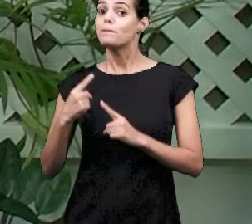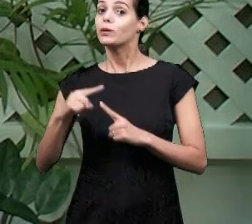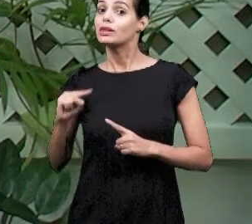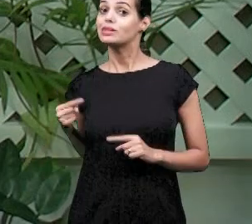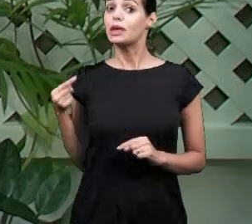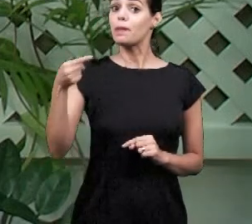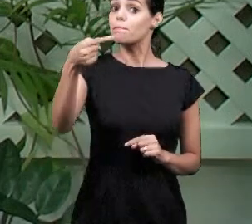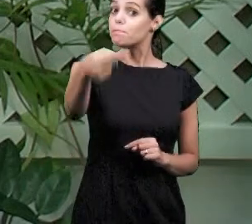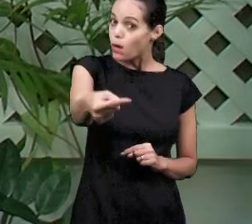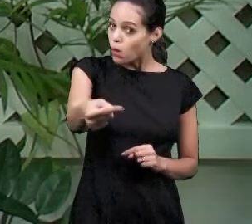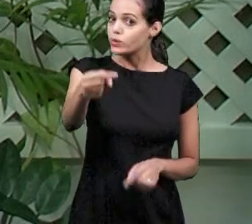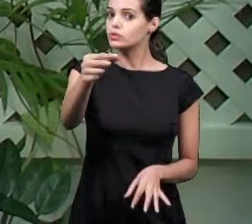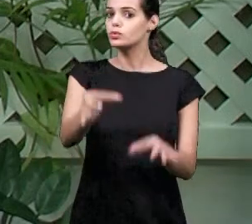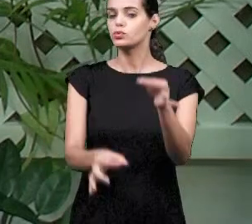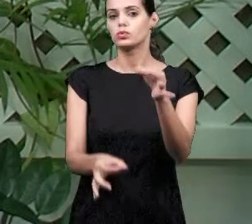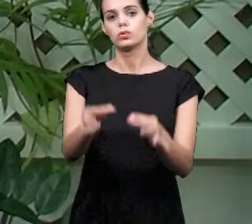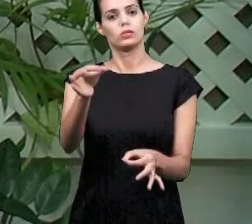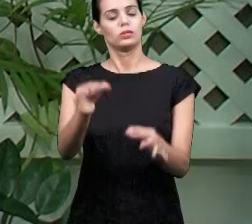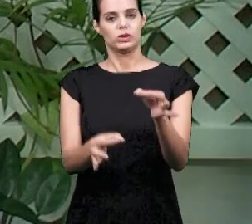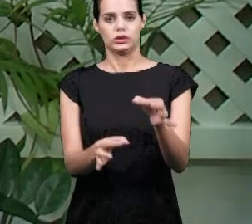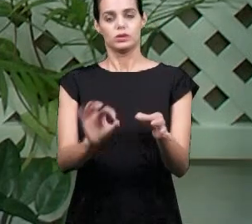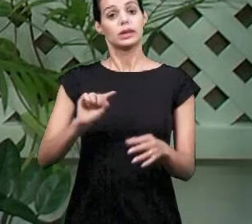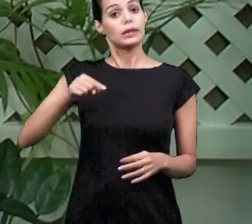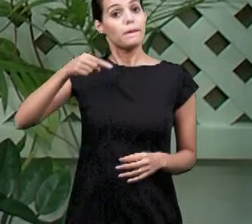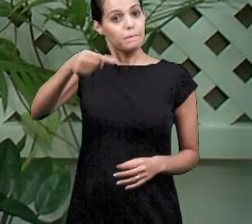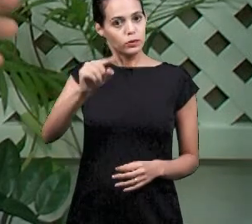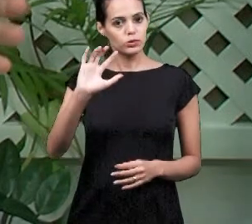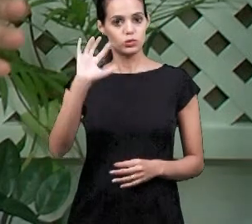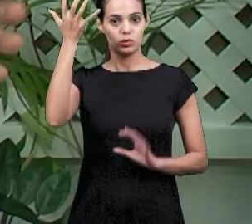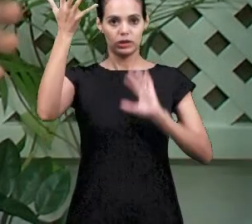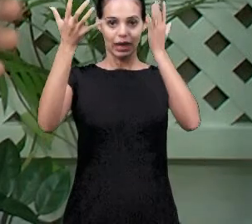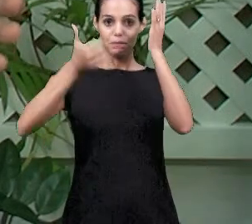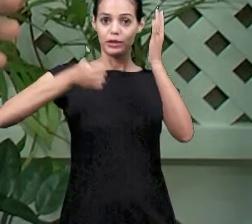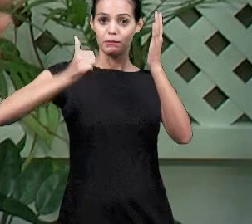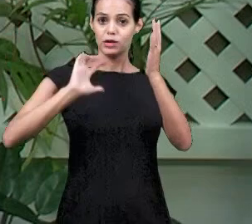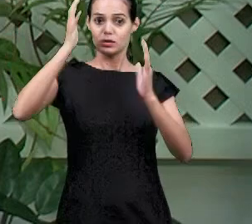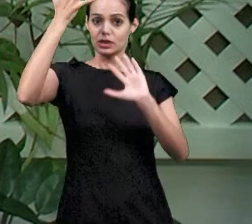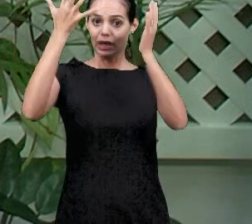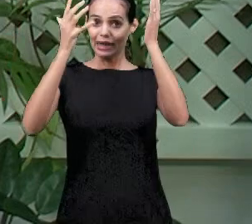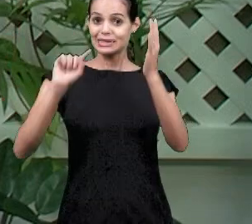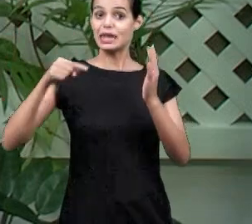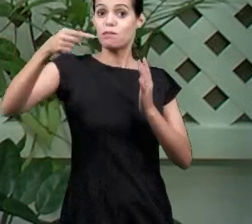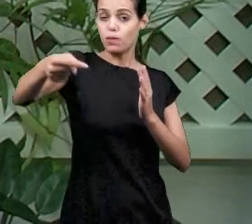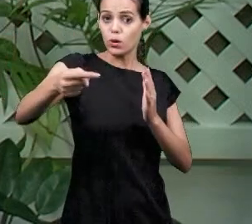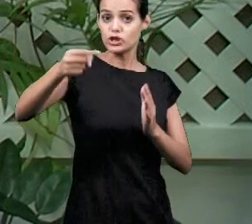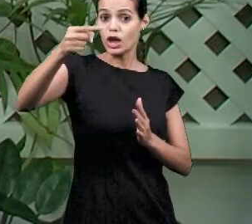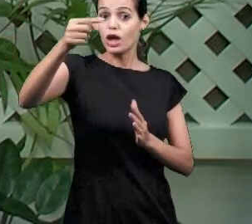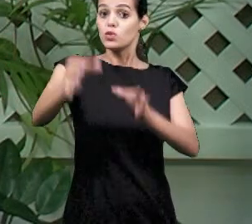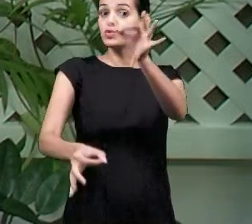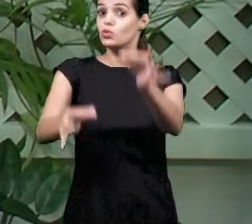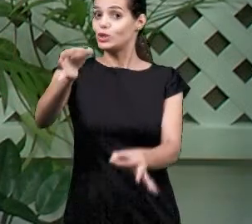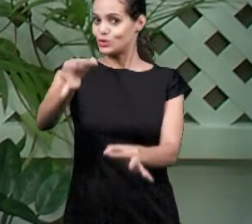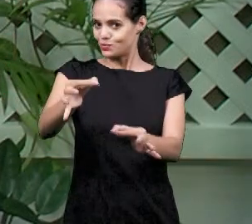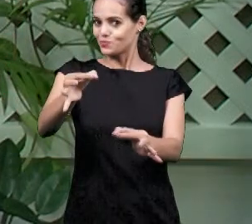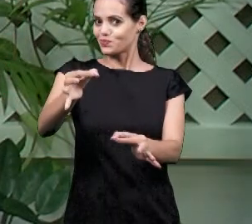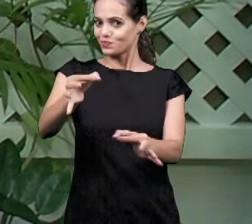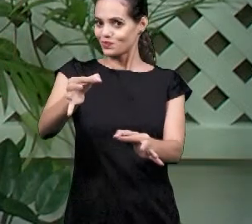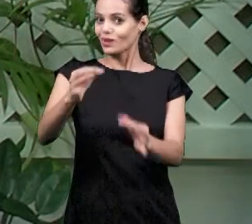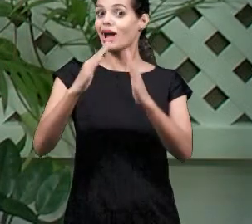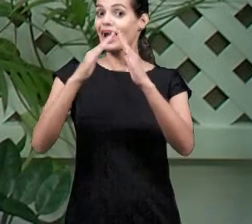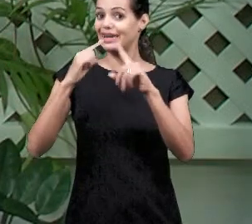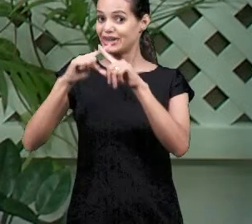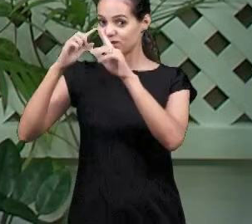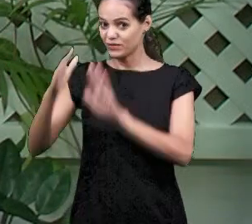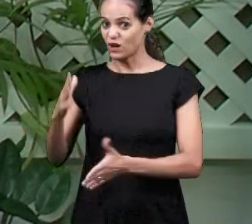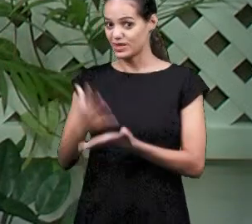jugements viendront après les signes. Les signes sont là pour tout le monde, pour les chrétiens, pour les incrédules, celui qui croit, qui ne